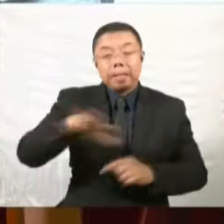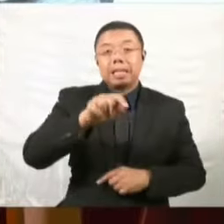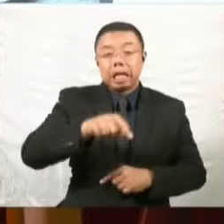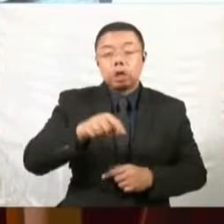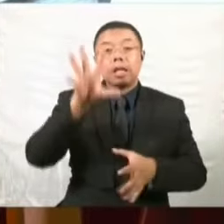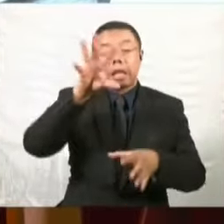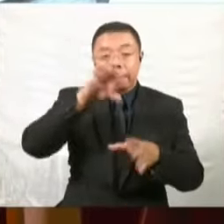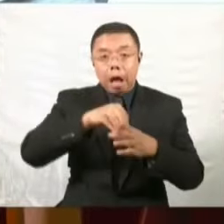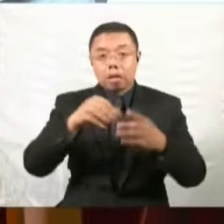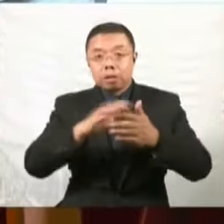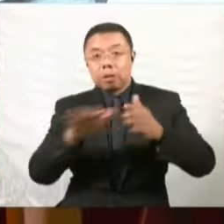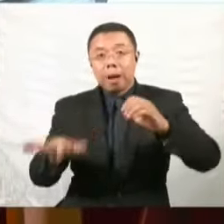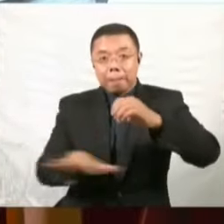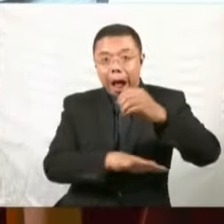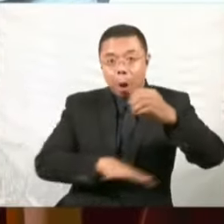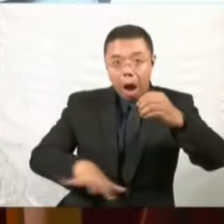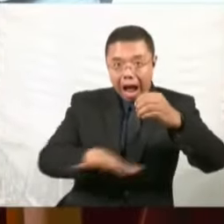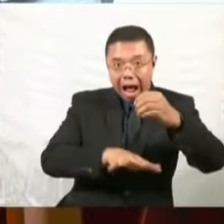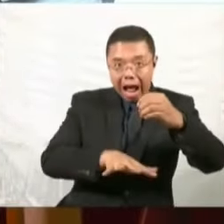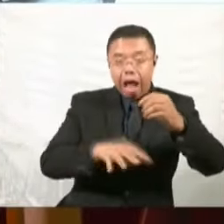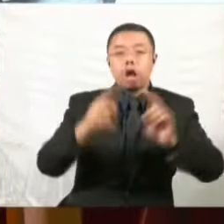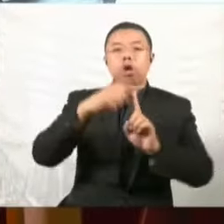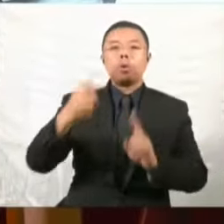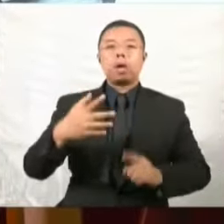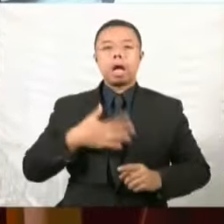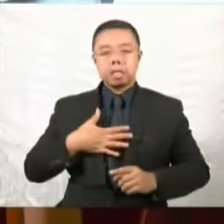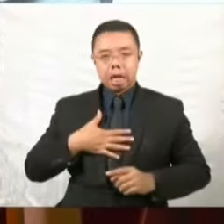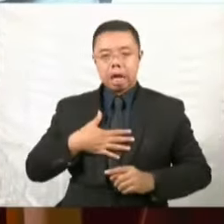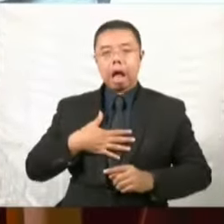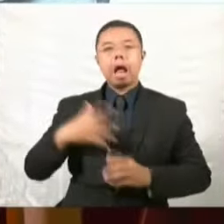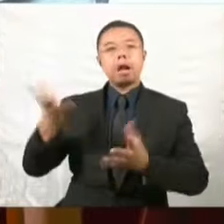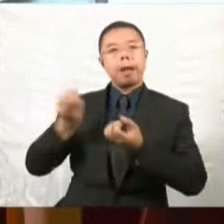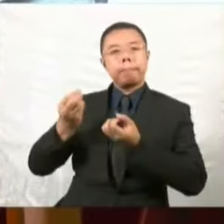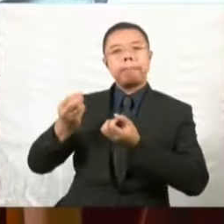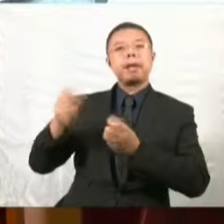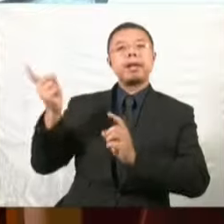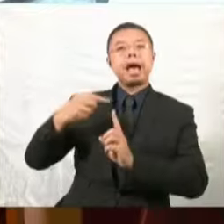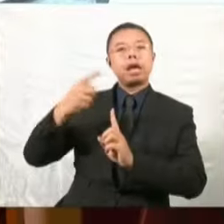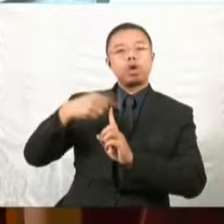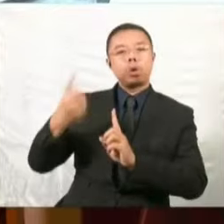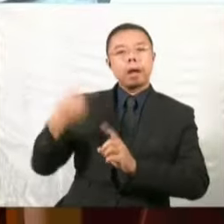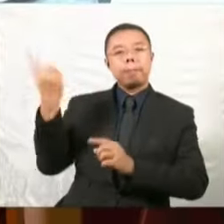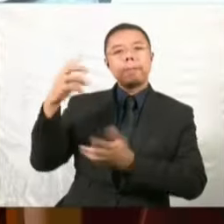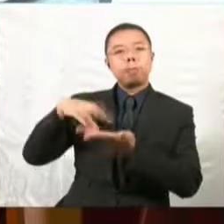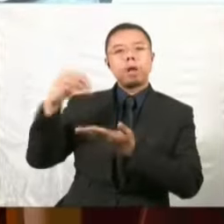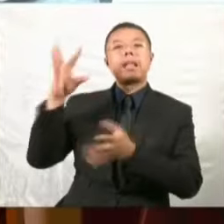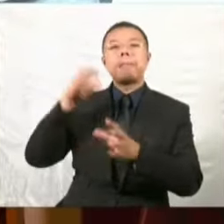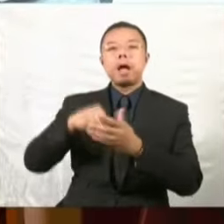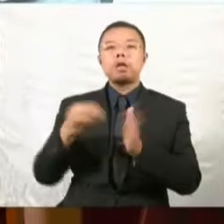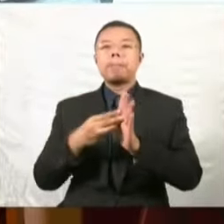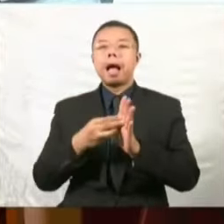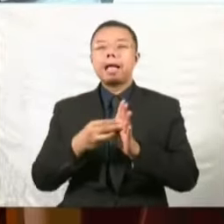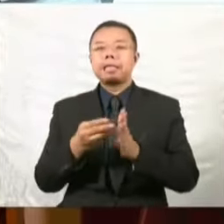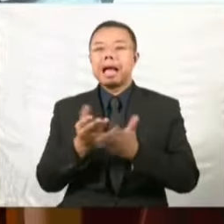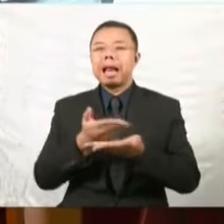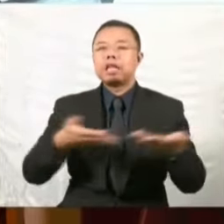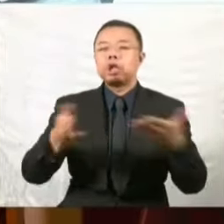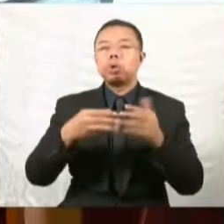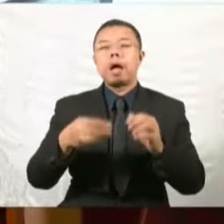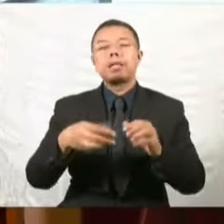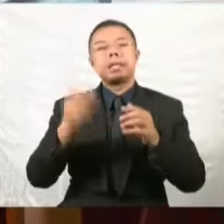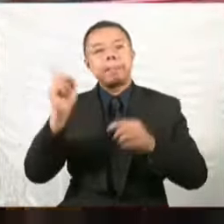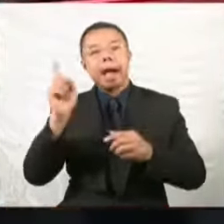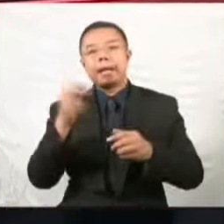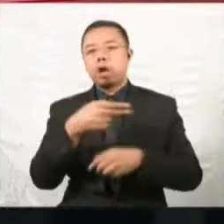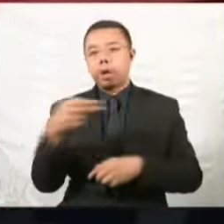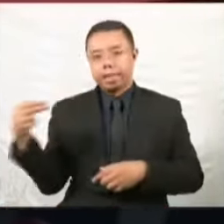adalah bagian delegasi salah satu tugasnya dari pemerintah pusat untuk apapun termasuk krisis-krisis di Indonesia